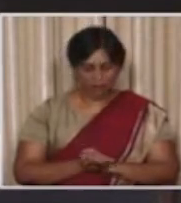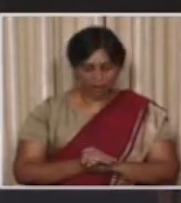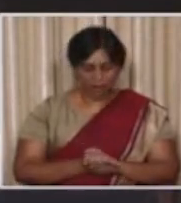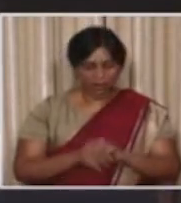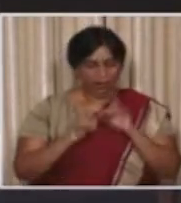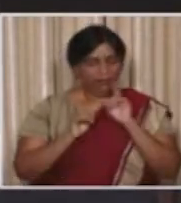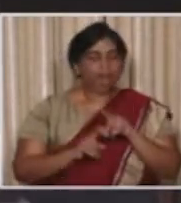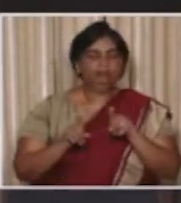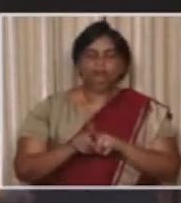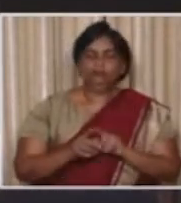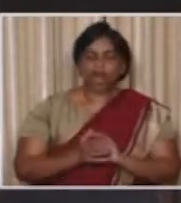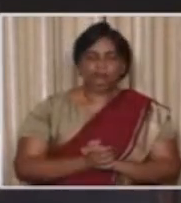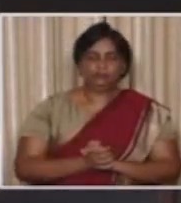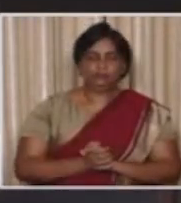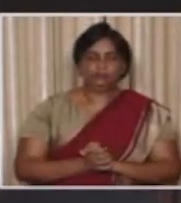ඒ වගේම